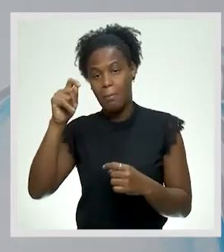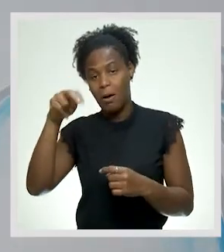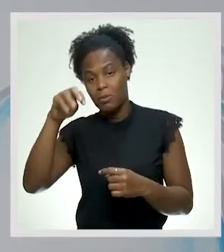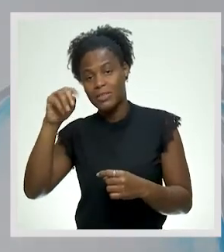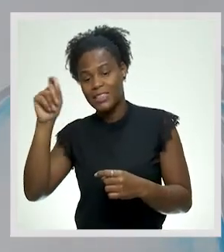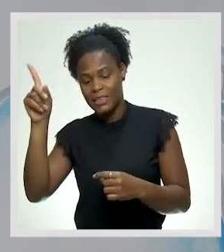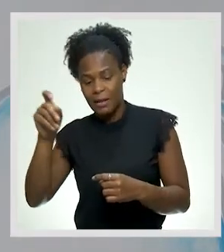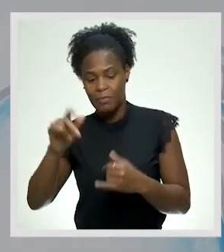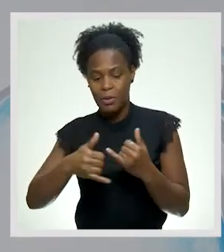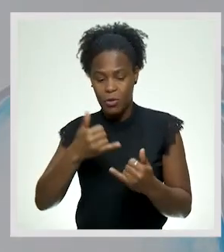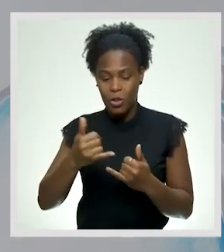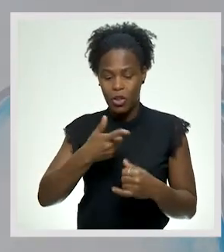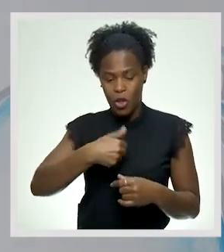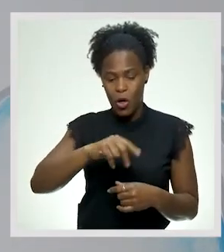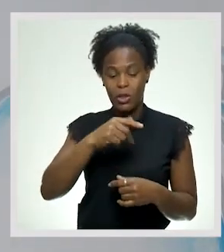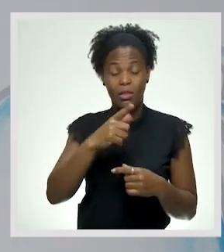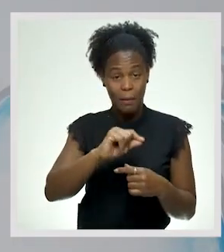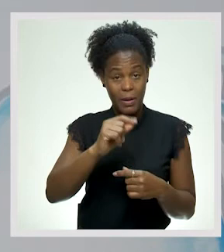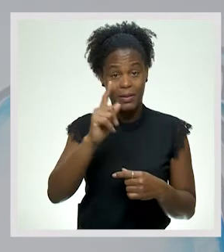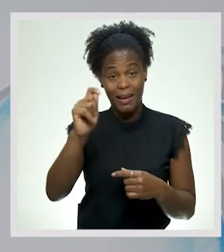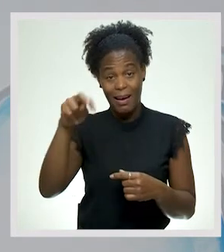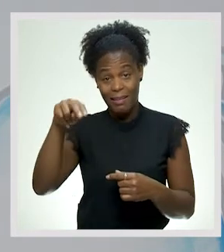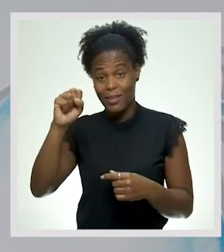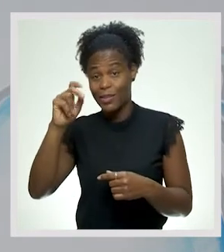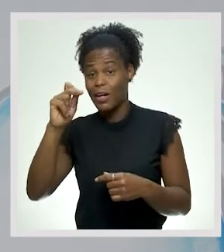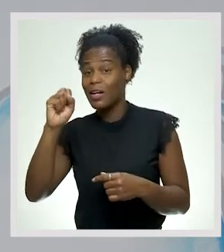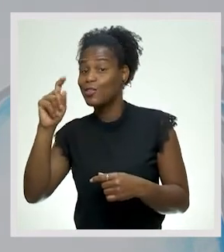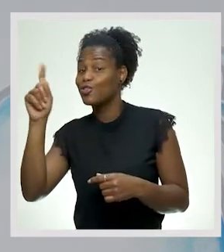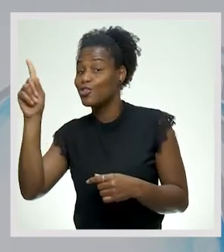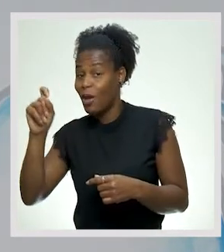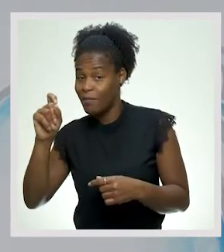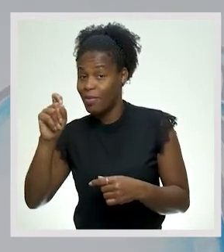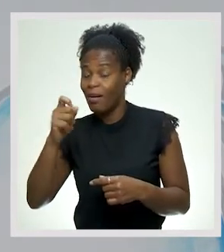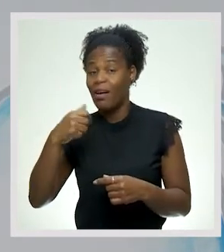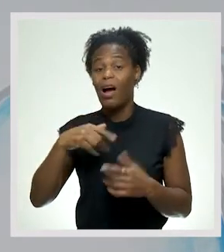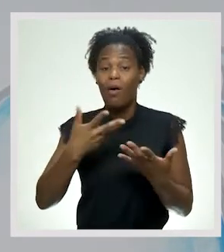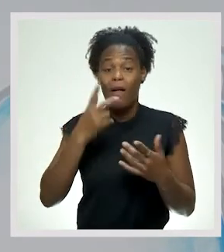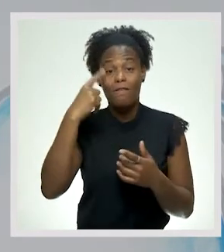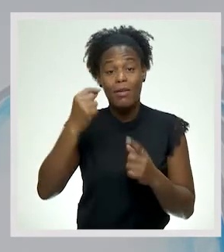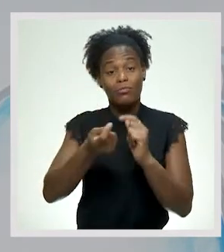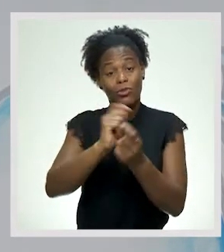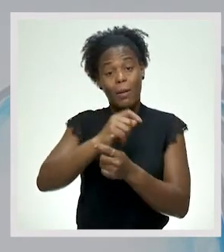Maintenant, je vous invite à transformer ces verbes au passé composé.